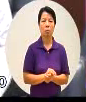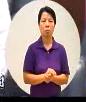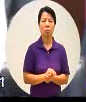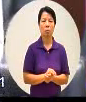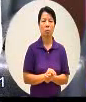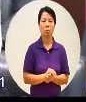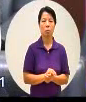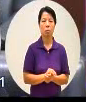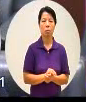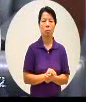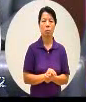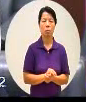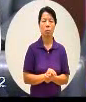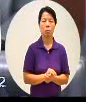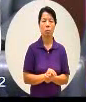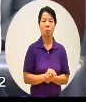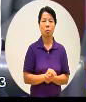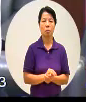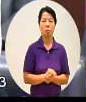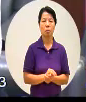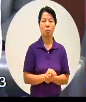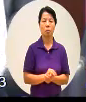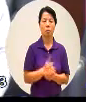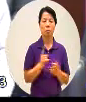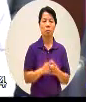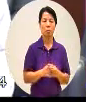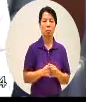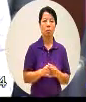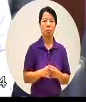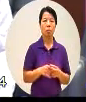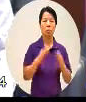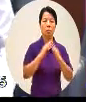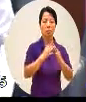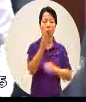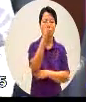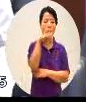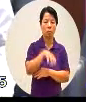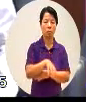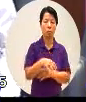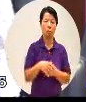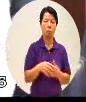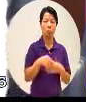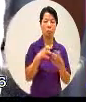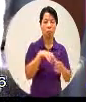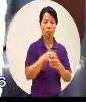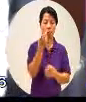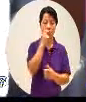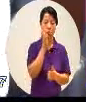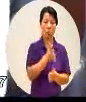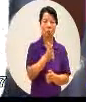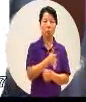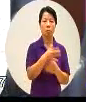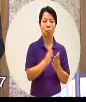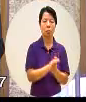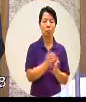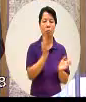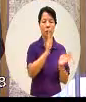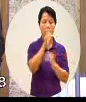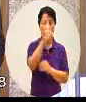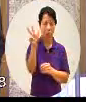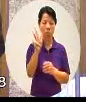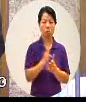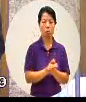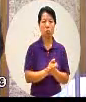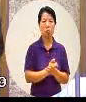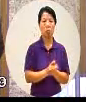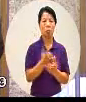补充哈。在一个市政府里面，这个顾问呢是正式的编制，正